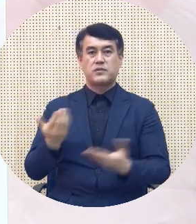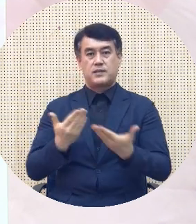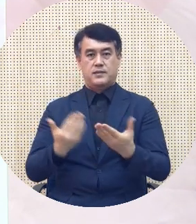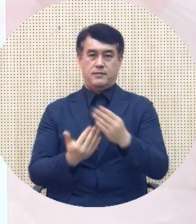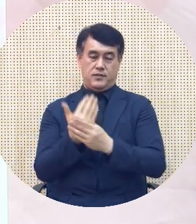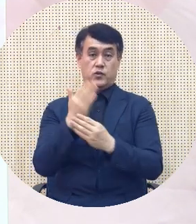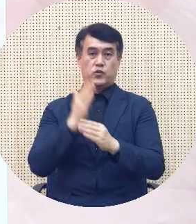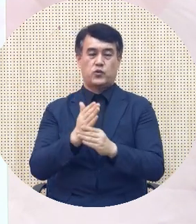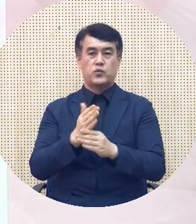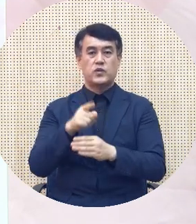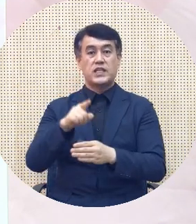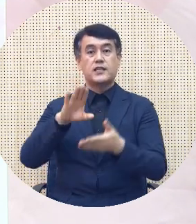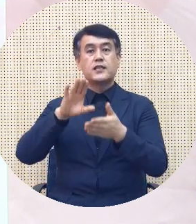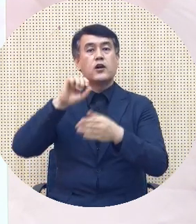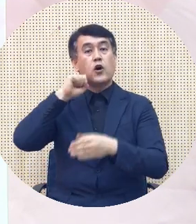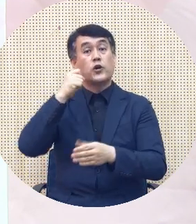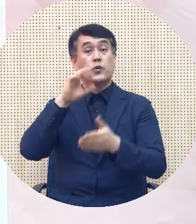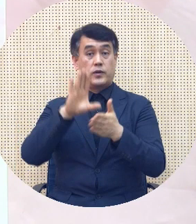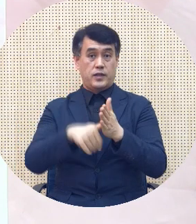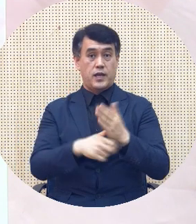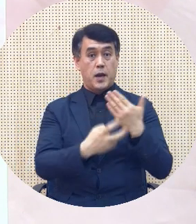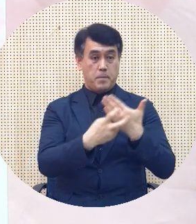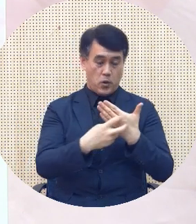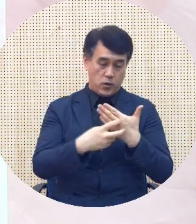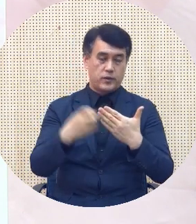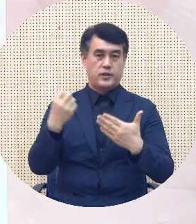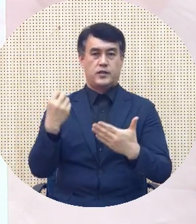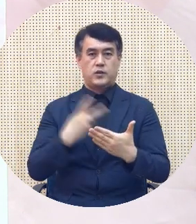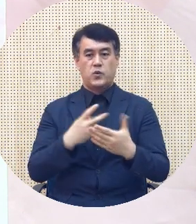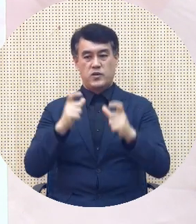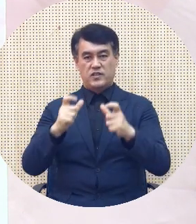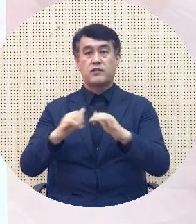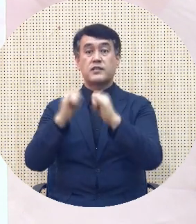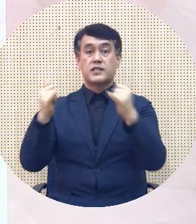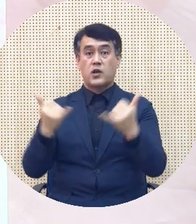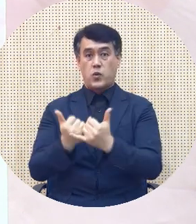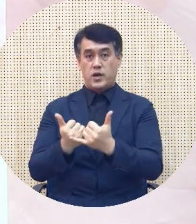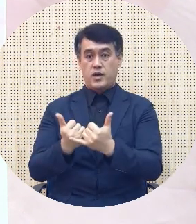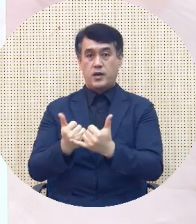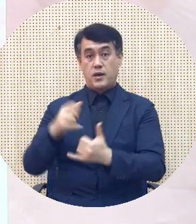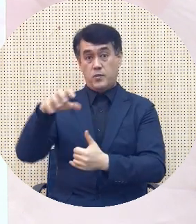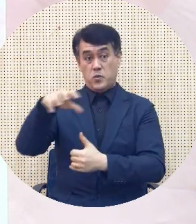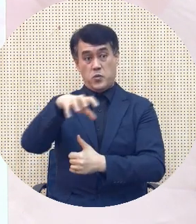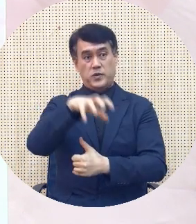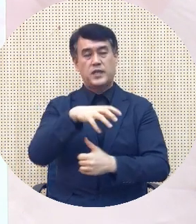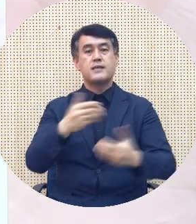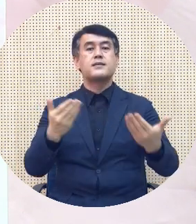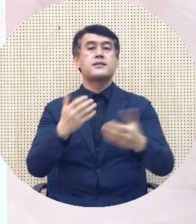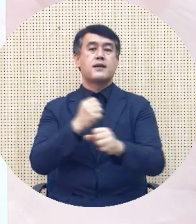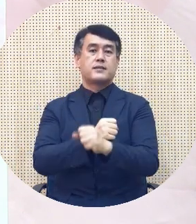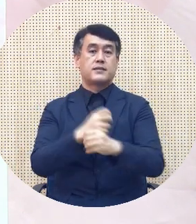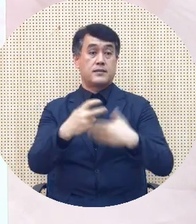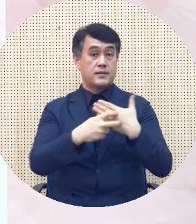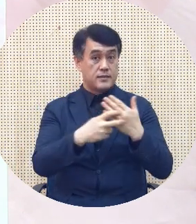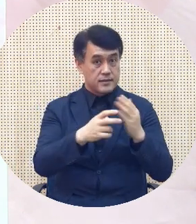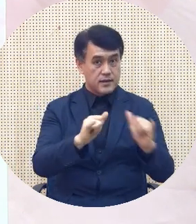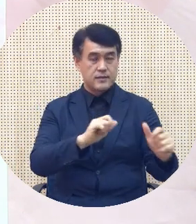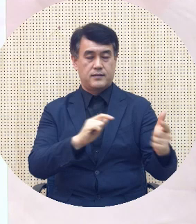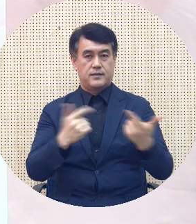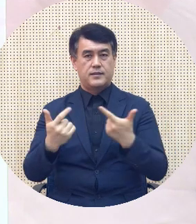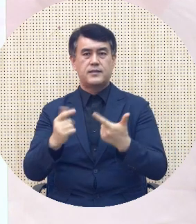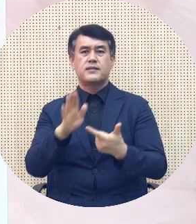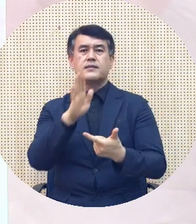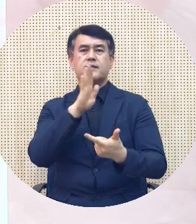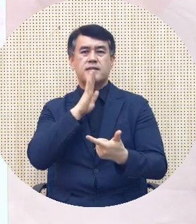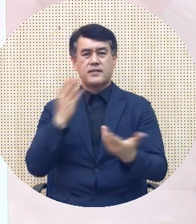이 어려운 시기에 병원을 비롯한 지역사회 현장의 일선에서 일하시는 의료진과